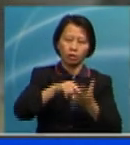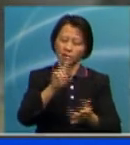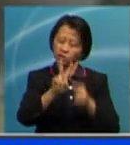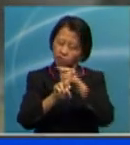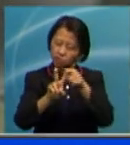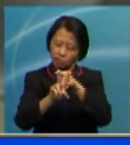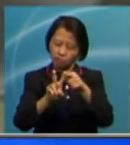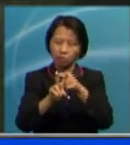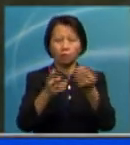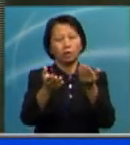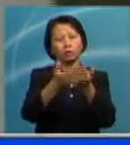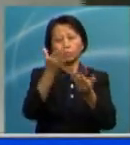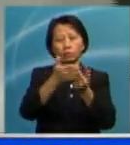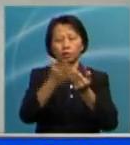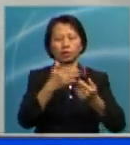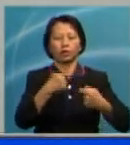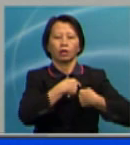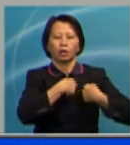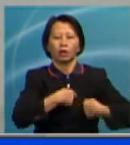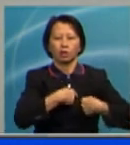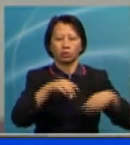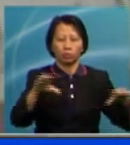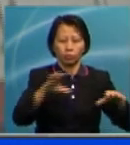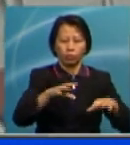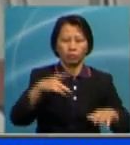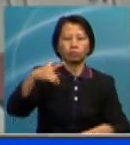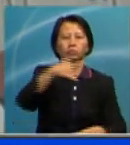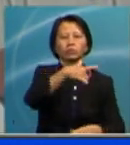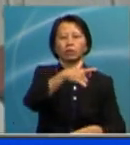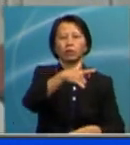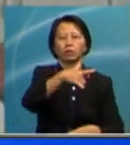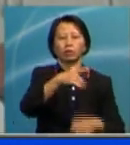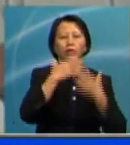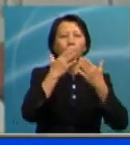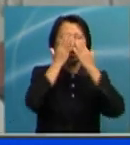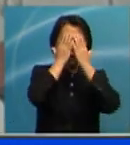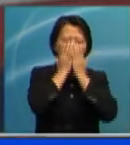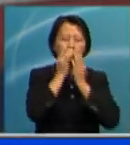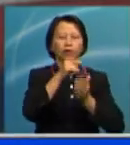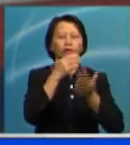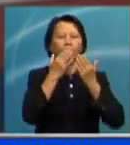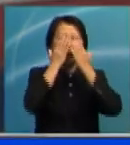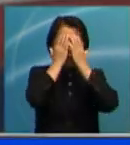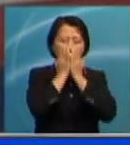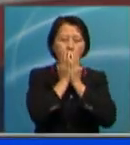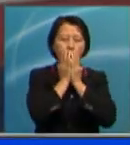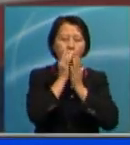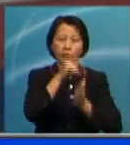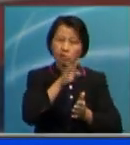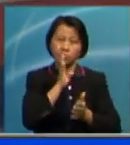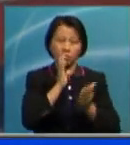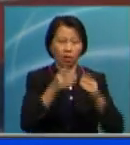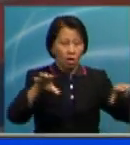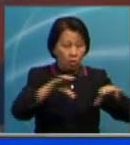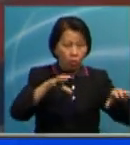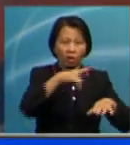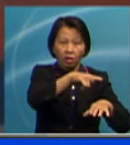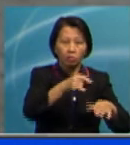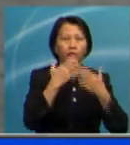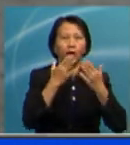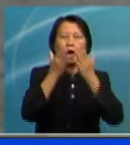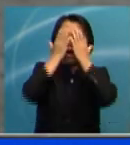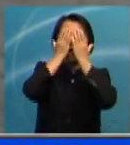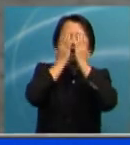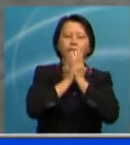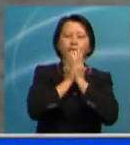paling menyenangkan hati pembuat pesawat Alhamdulillah dia cakap bukan kap terbang aku